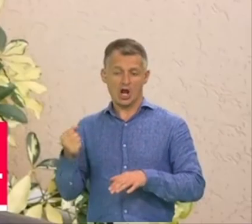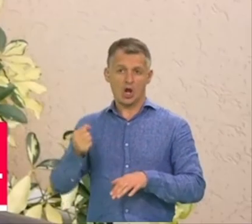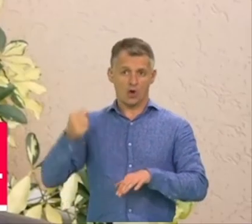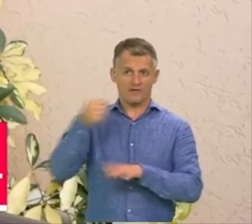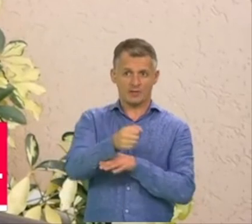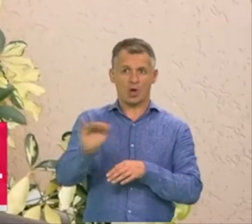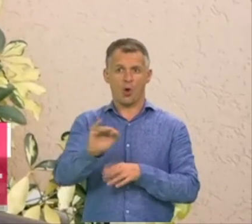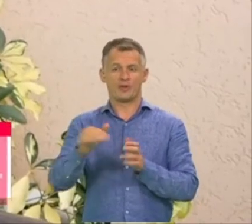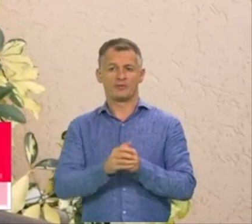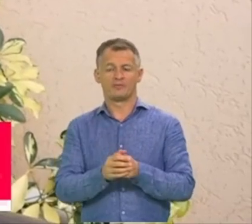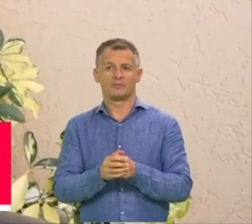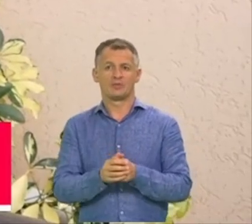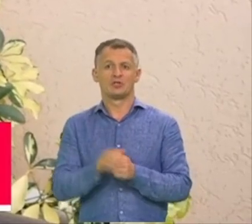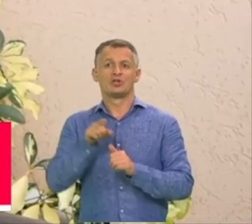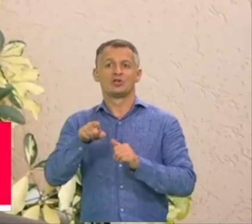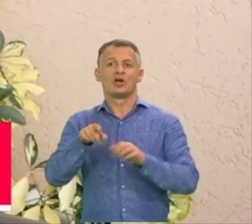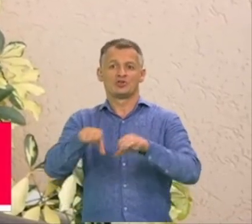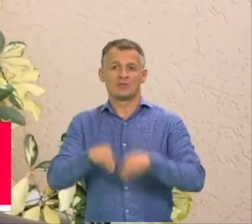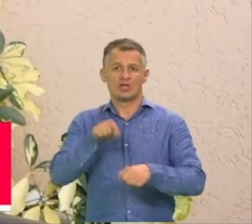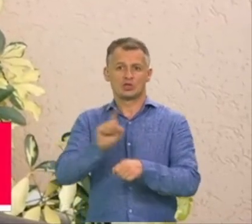S-a încercat acest lucru, s-a